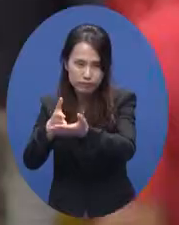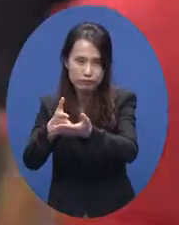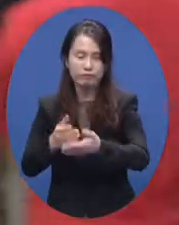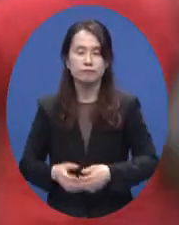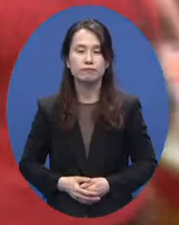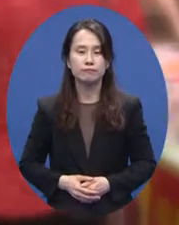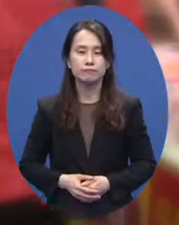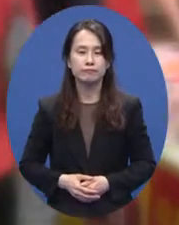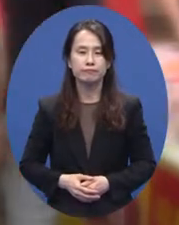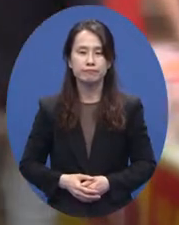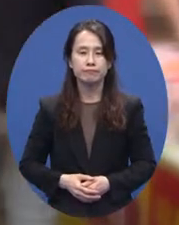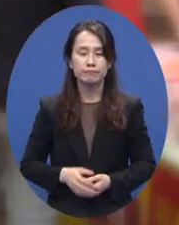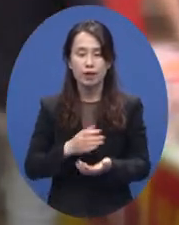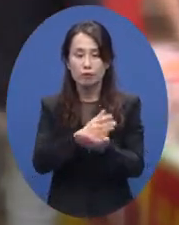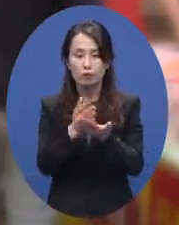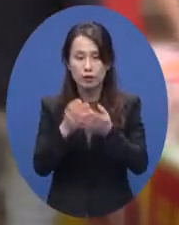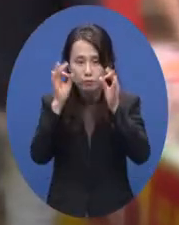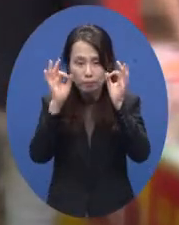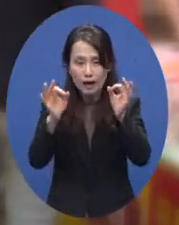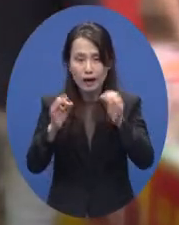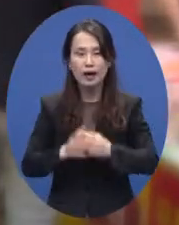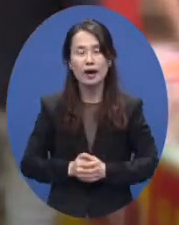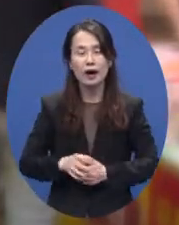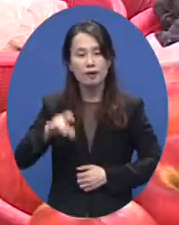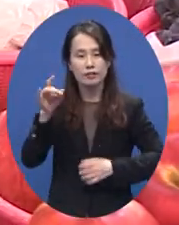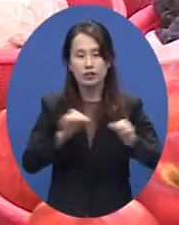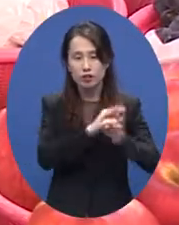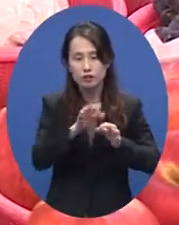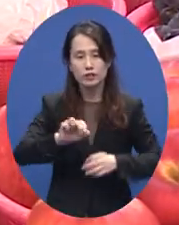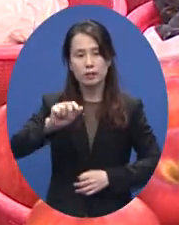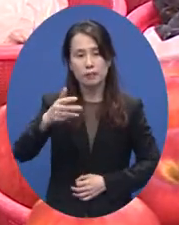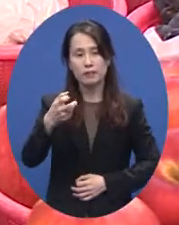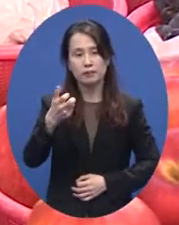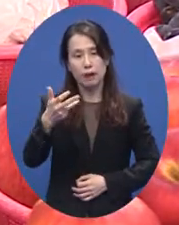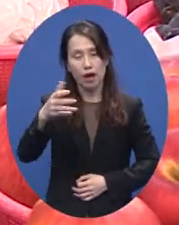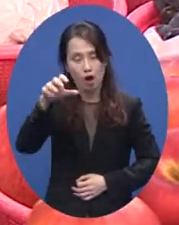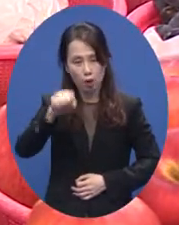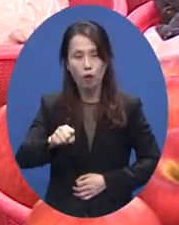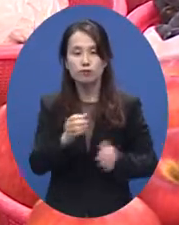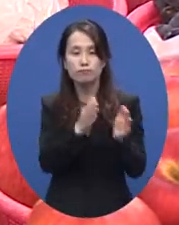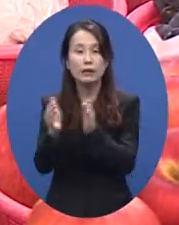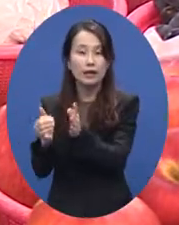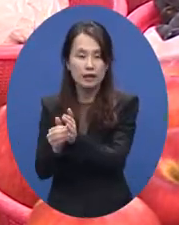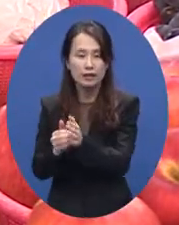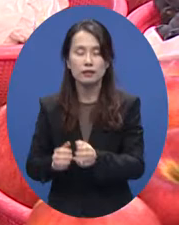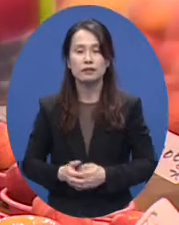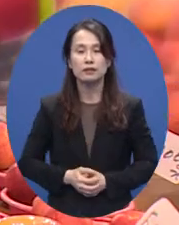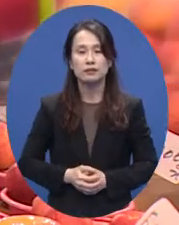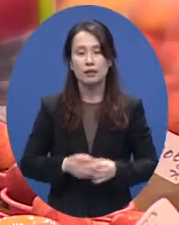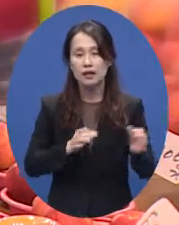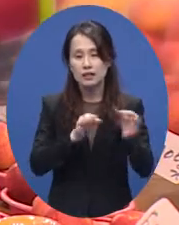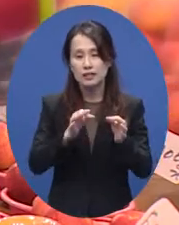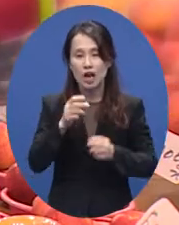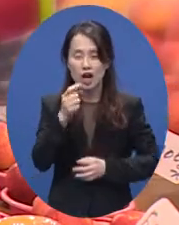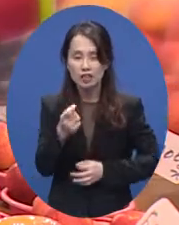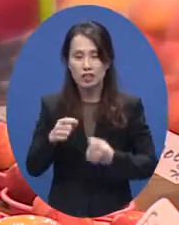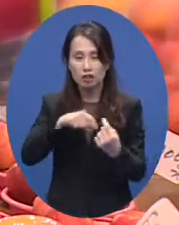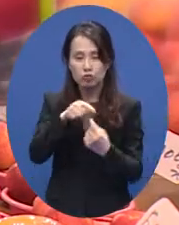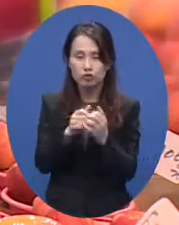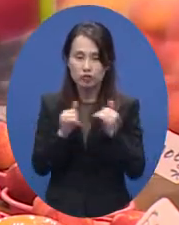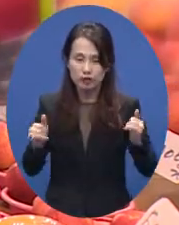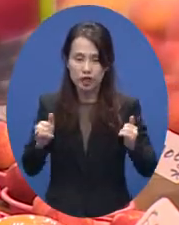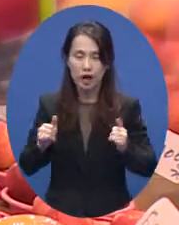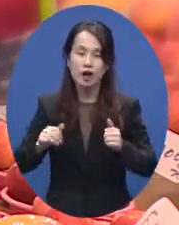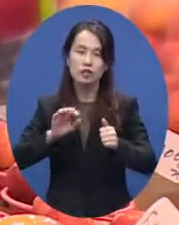합니다. 분야별로 살펴보면 먼저 경제 쪽엔 878억 원이 편성됐습니다. 시장과 소상공인의 경영